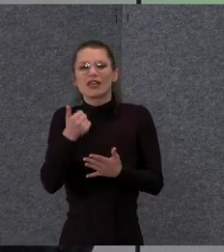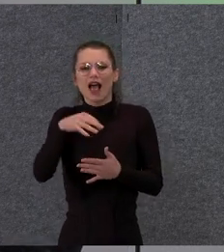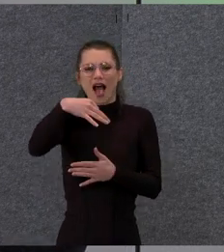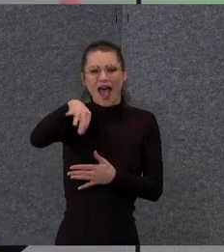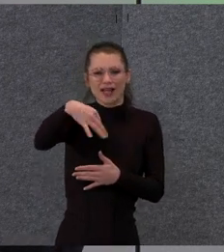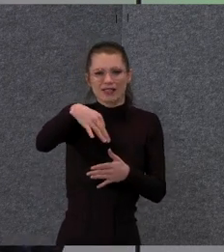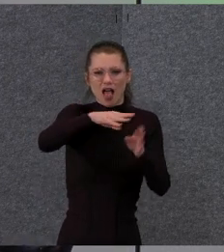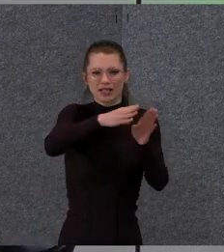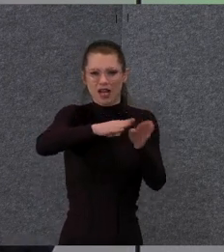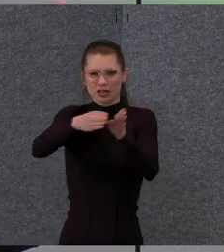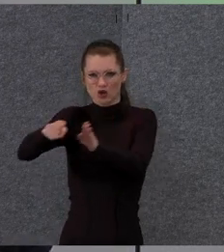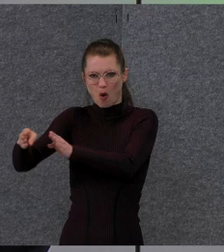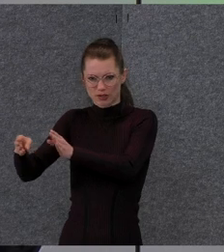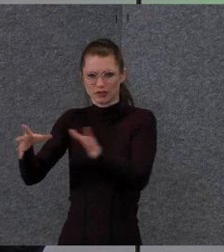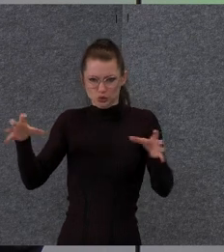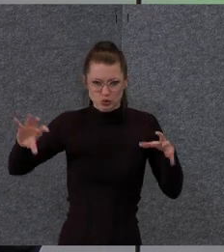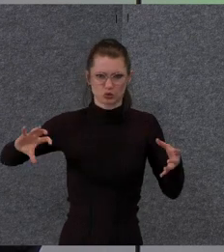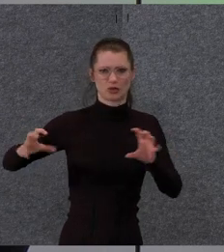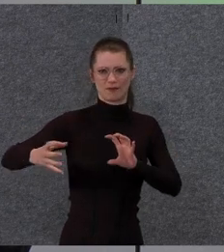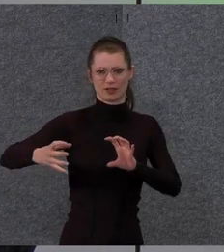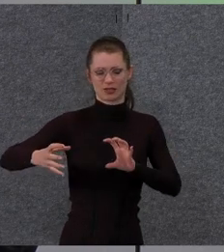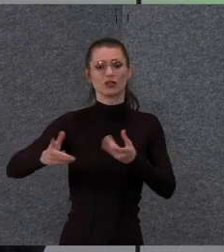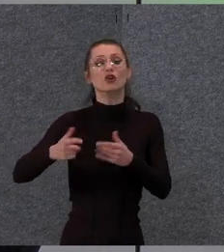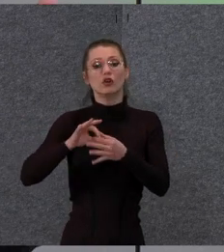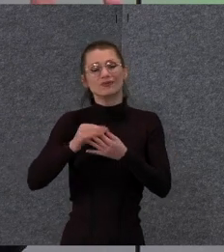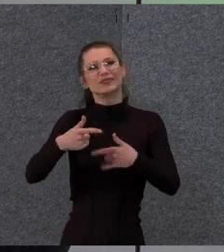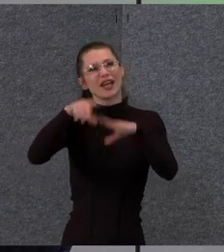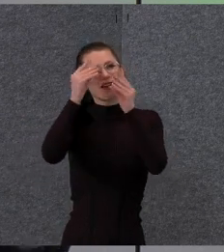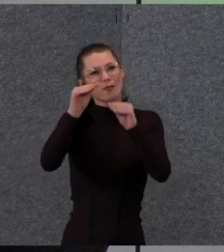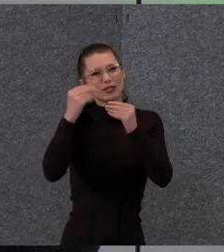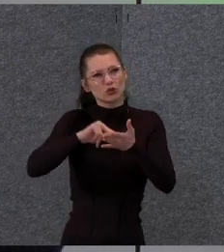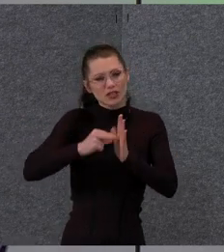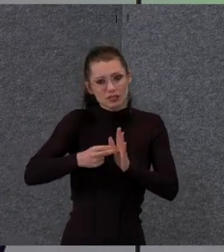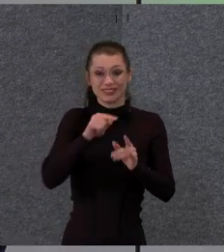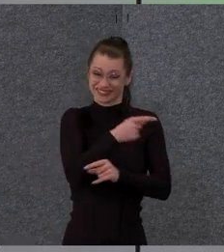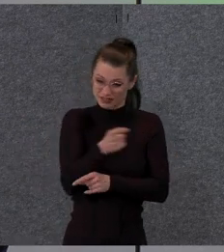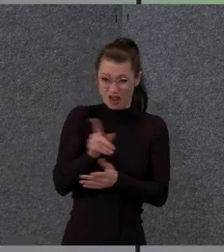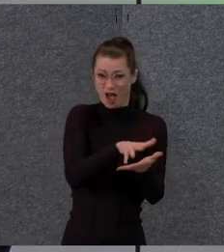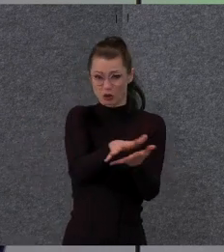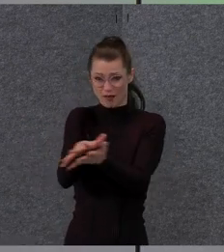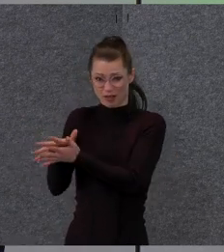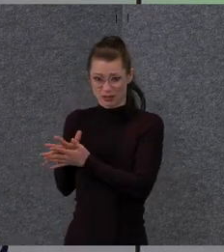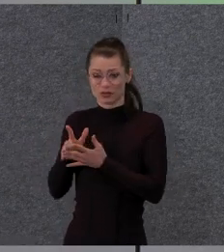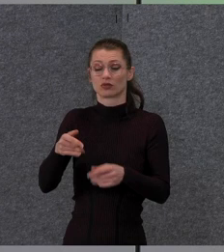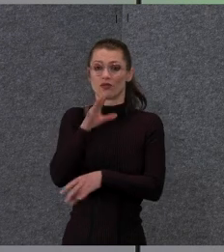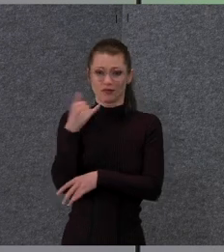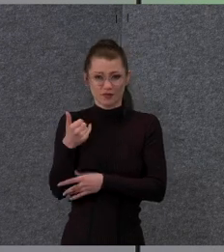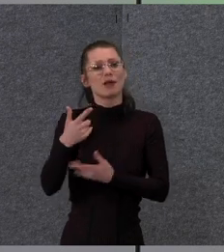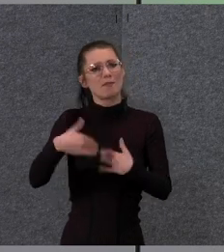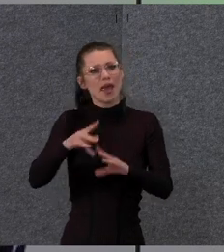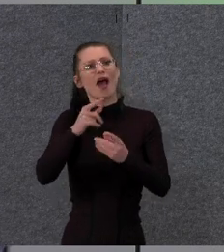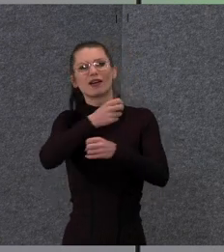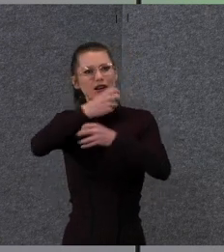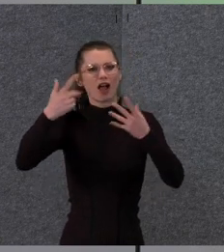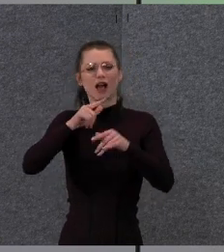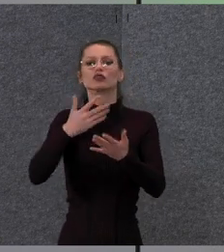einzelne Installationen zusammenfassen und durch Informationstechnik auswerten, können wir es schaffen, viel verlässlicher Strom